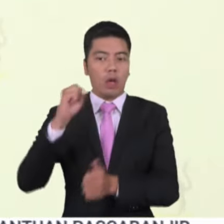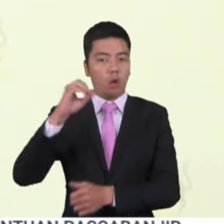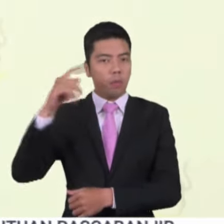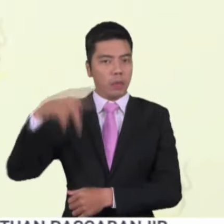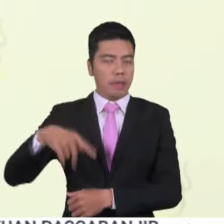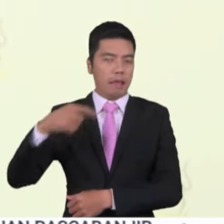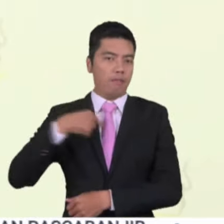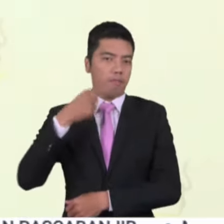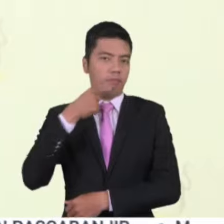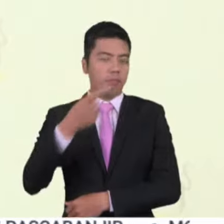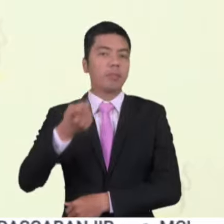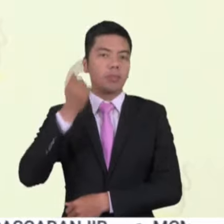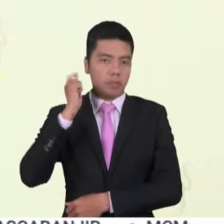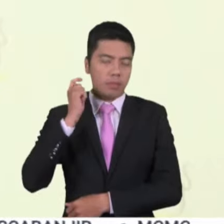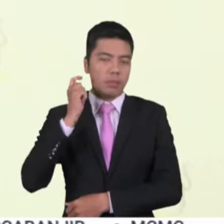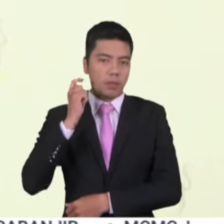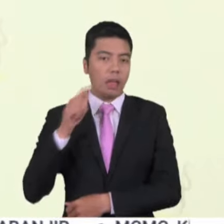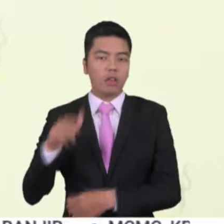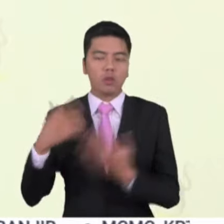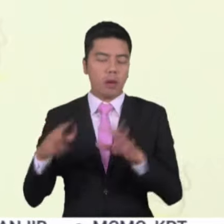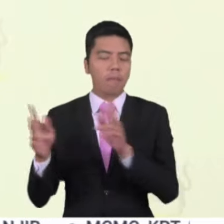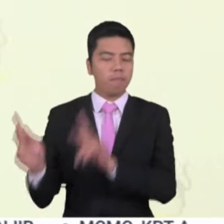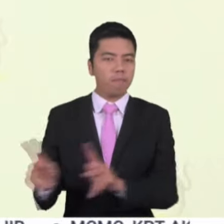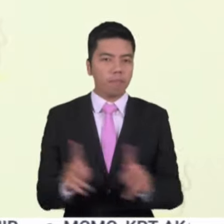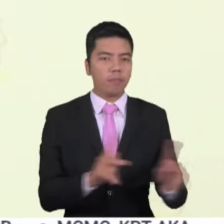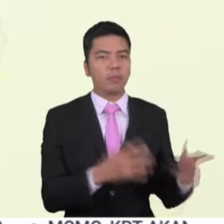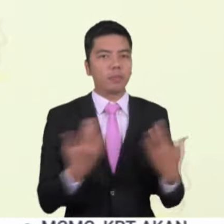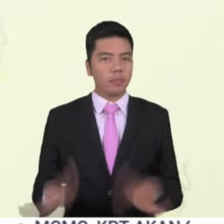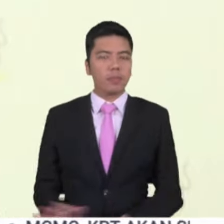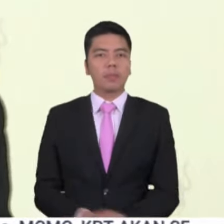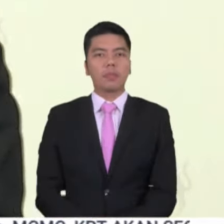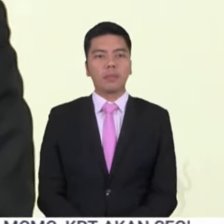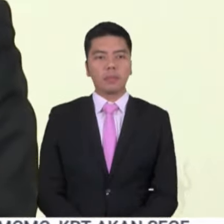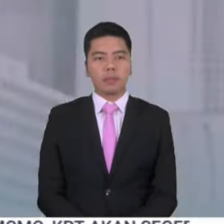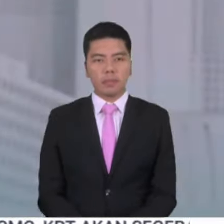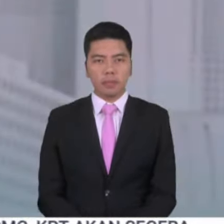sebutkan tadi. Jadi dia adalah teratur.